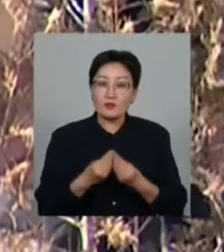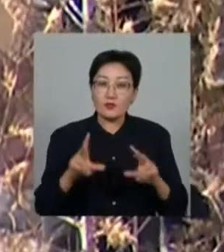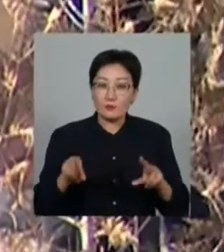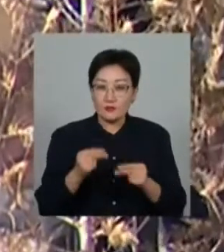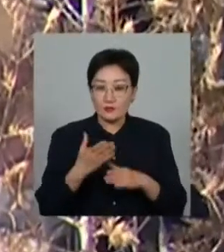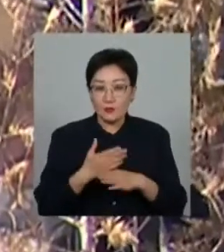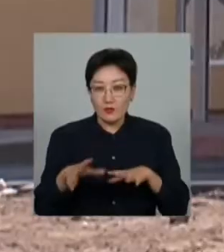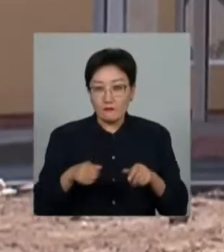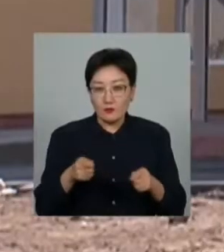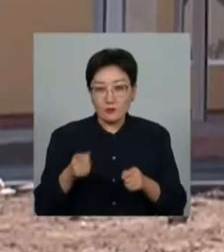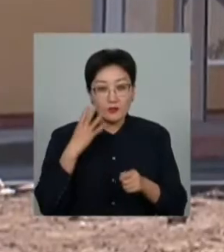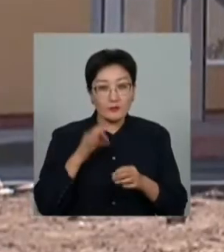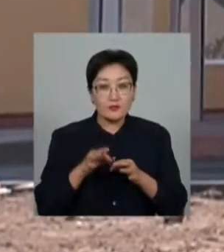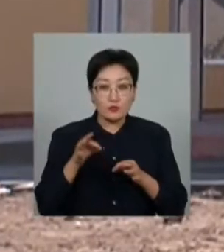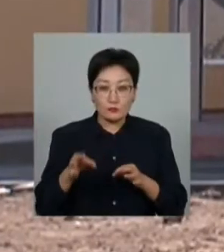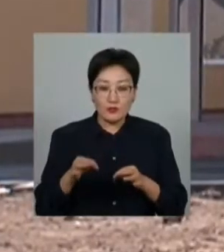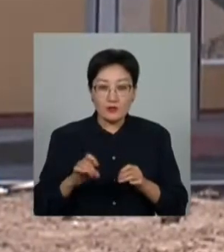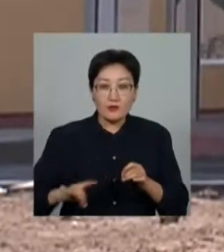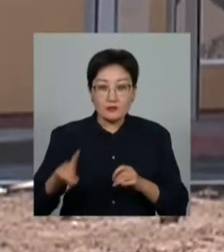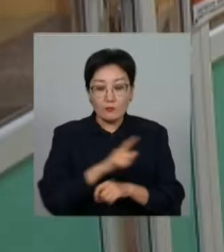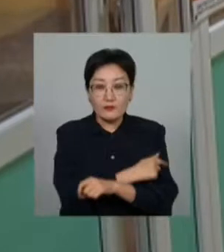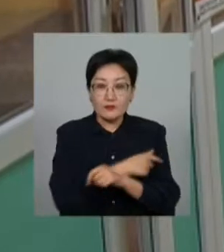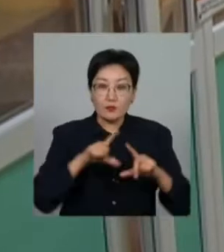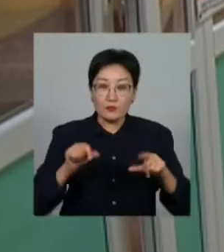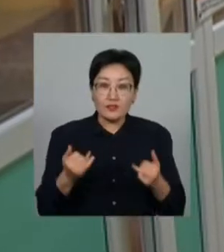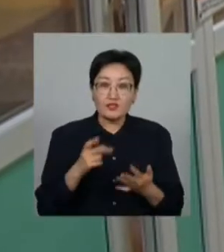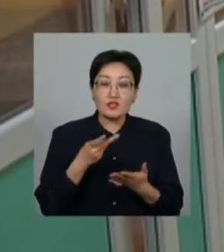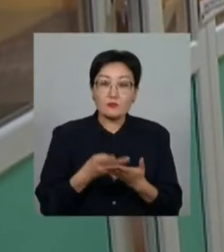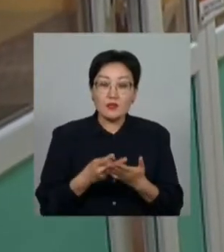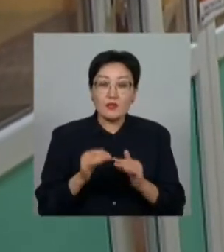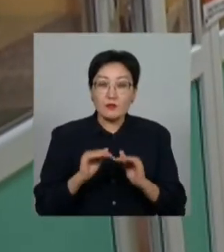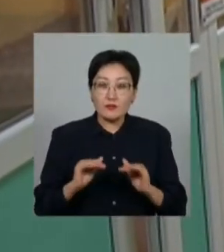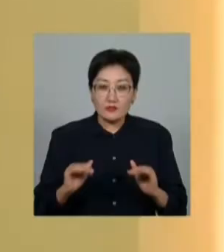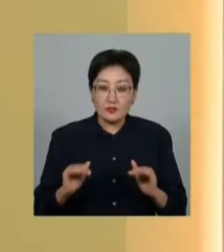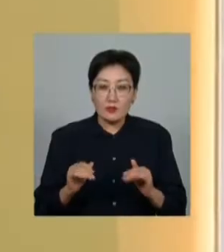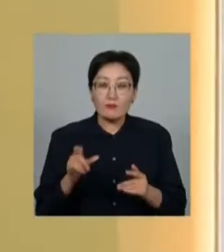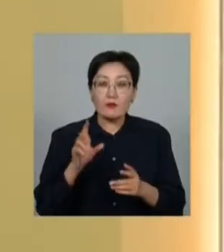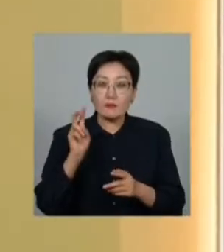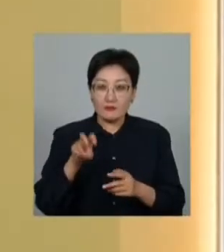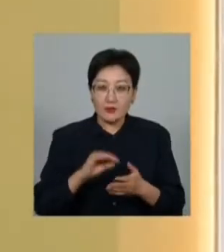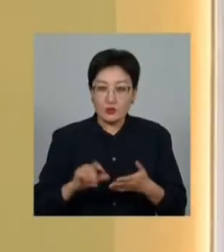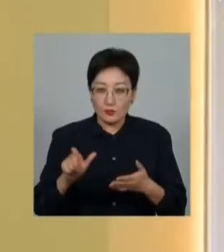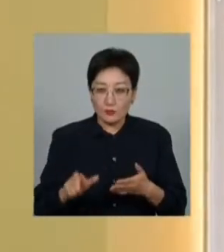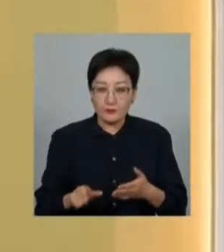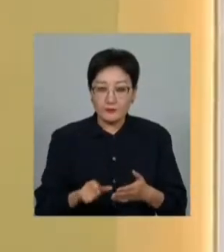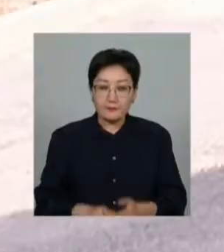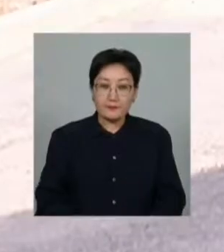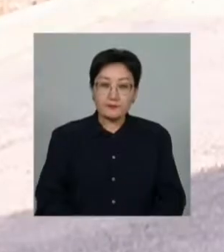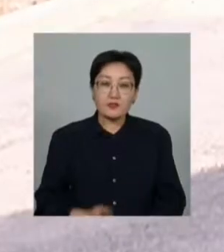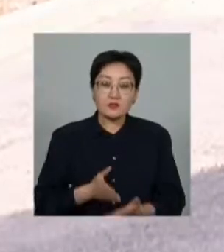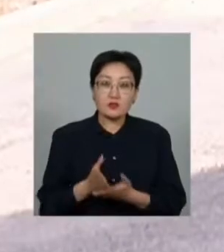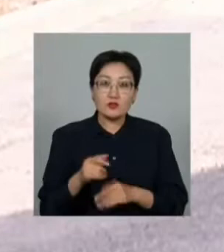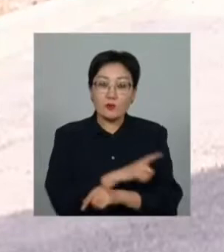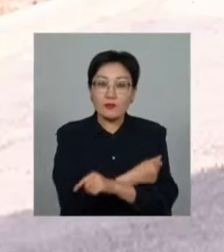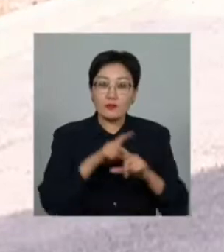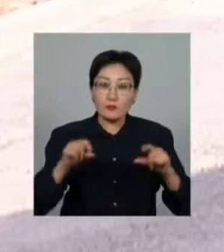помочь власти алматинской области в районной больнице где сейчас лежат маленькие пациенты побывала брамина мир зале мова у входа больница